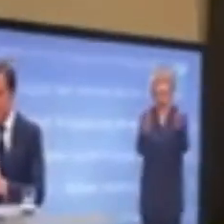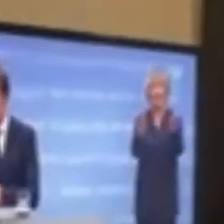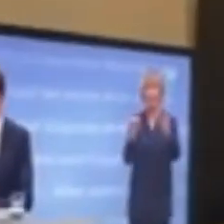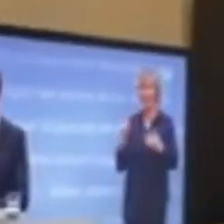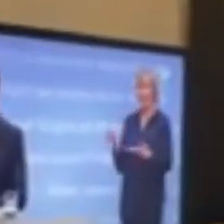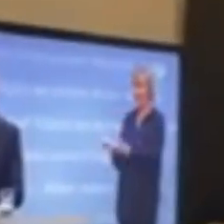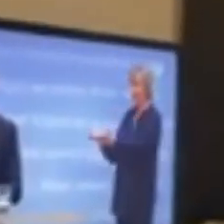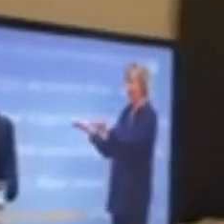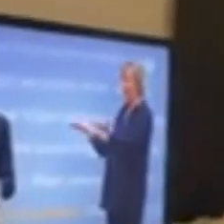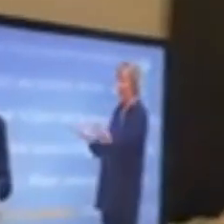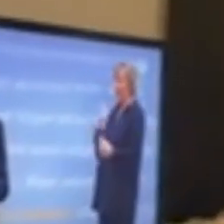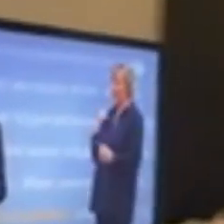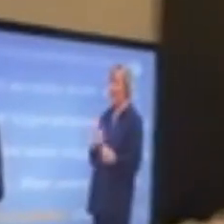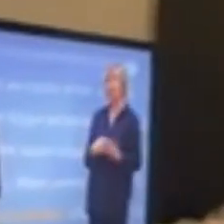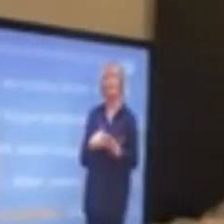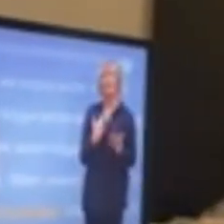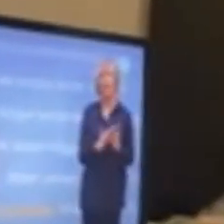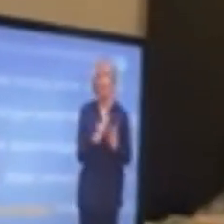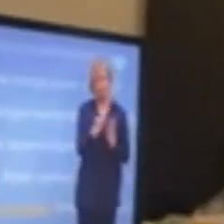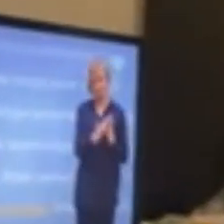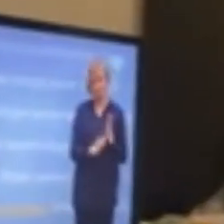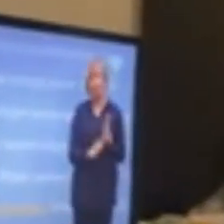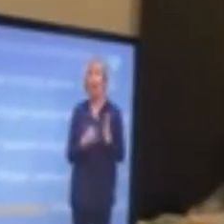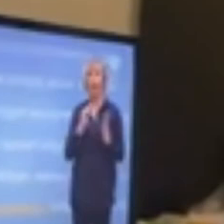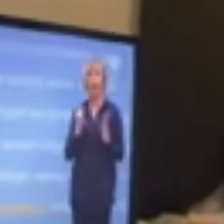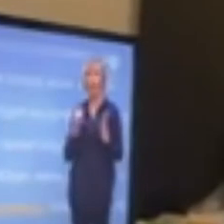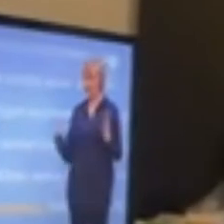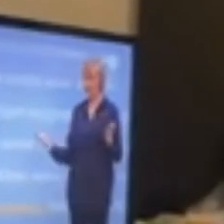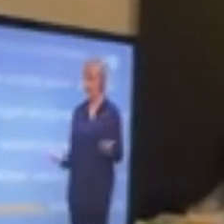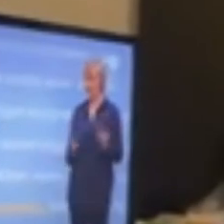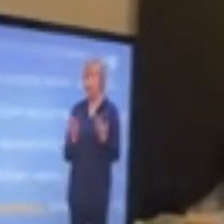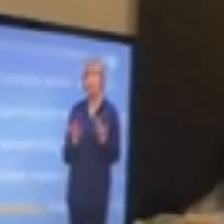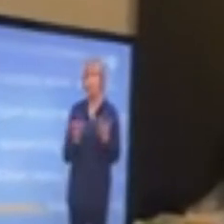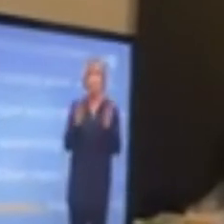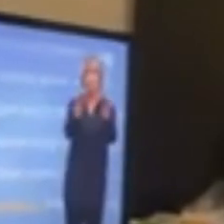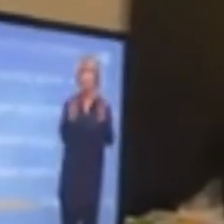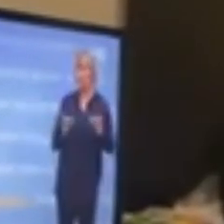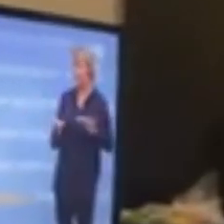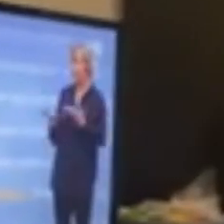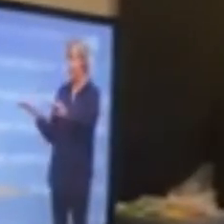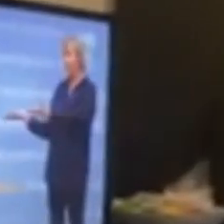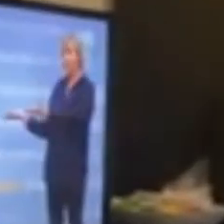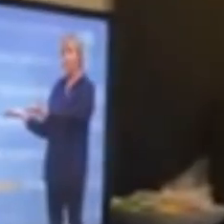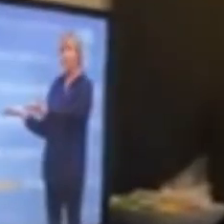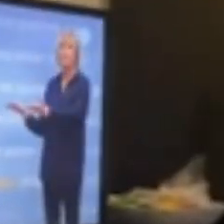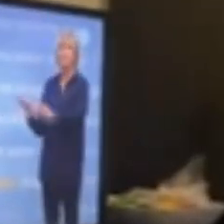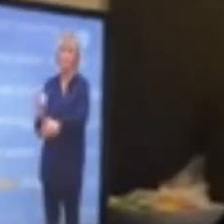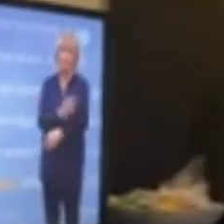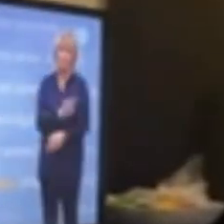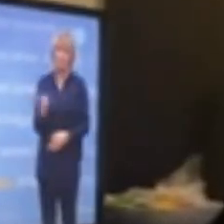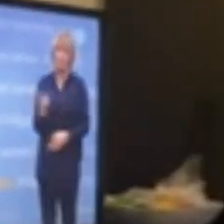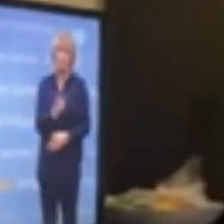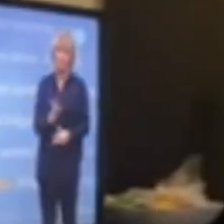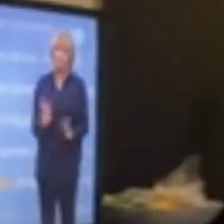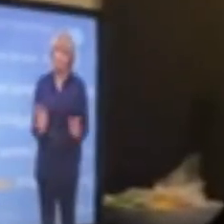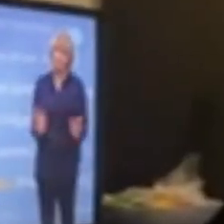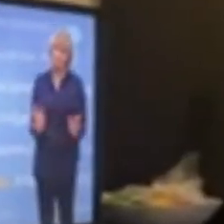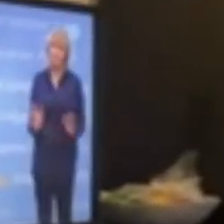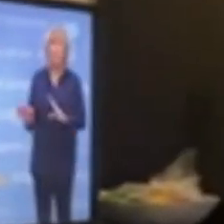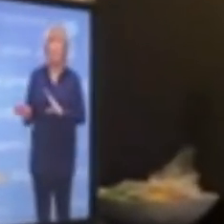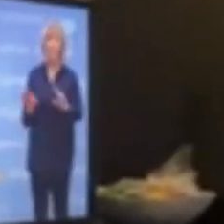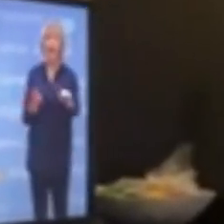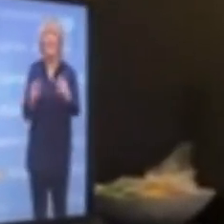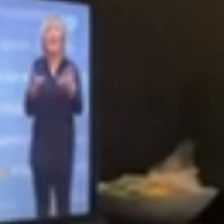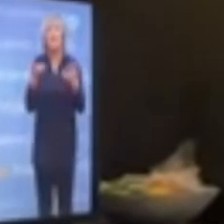te zeggen, dit zijn de feiten, dit zijn de adviezen die we hebben. Onze absolute overtuiging is er, hoe zwaar deze maatregel ook